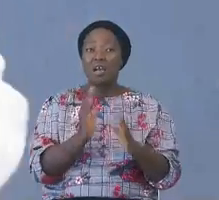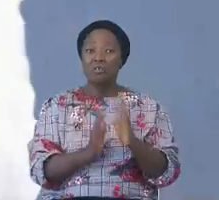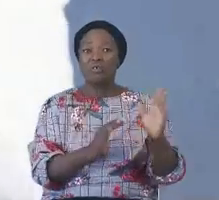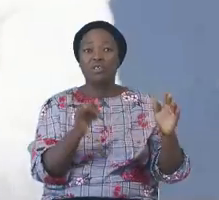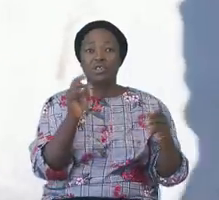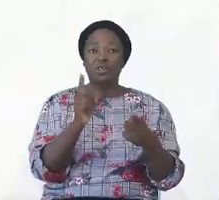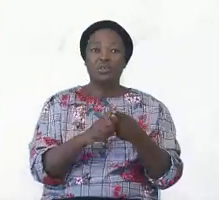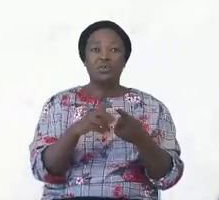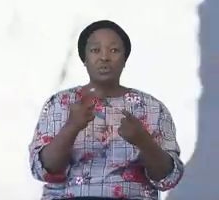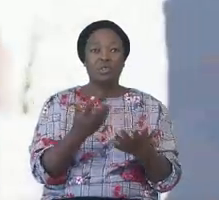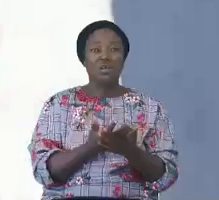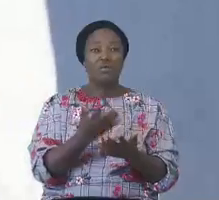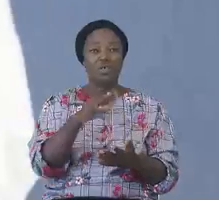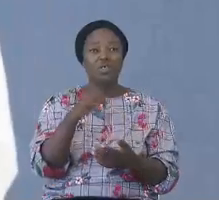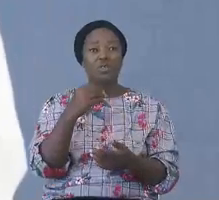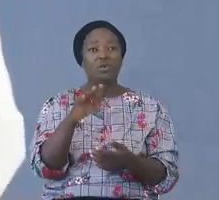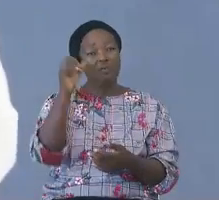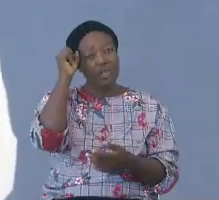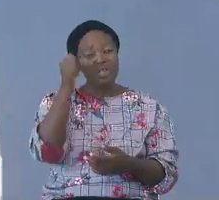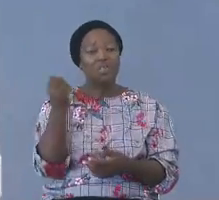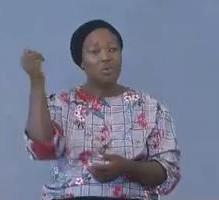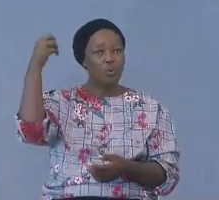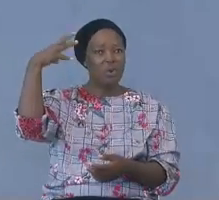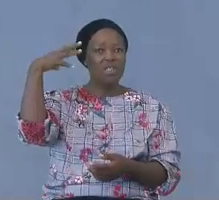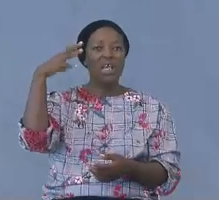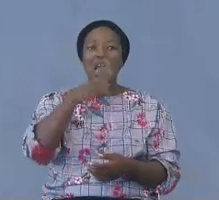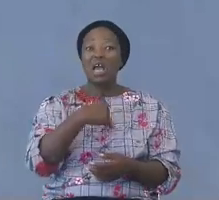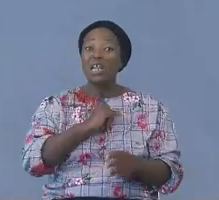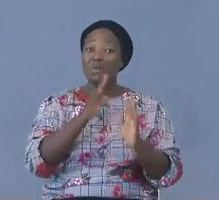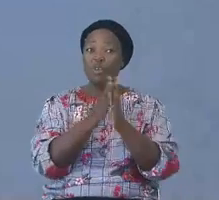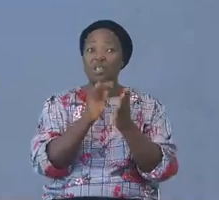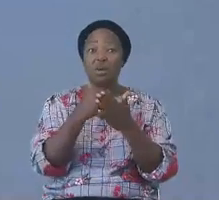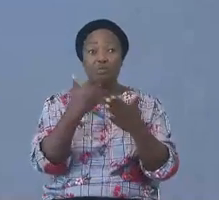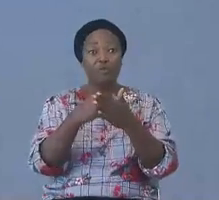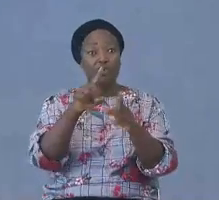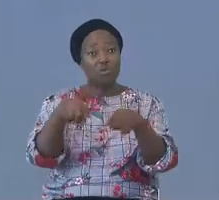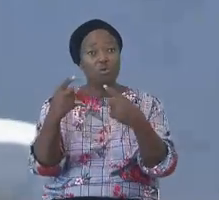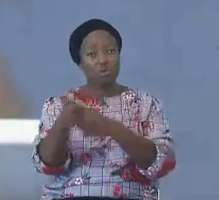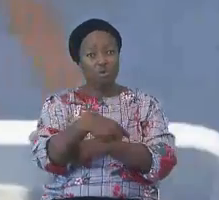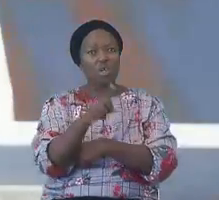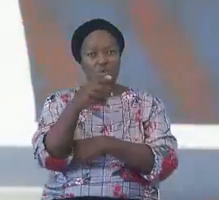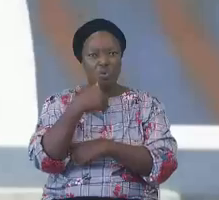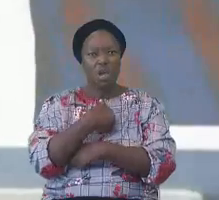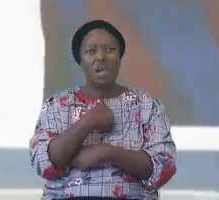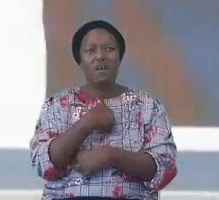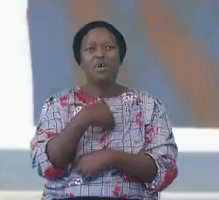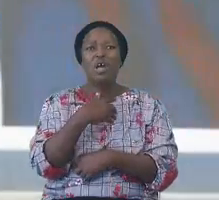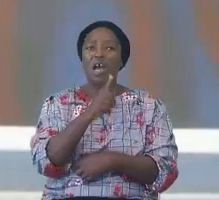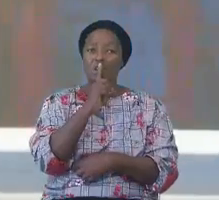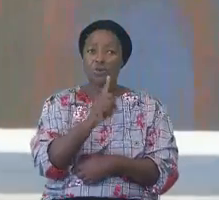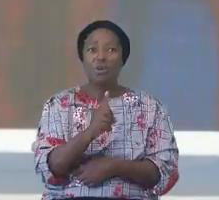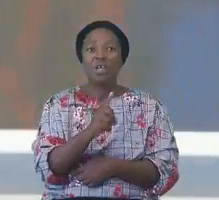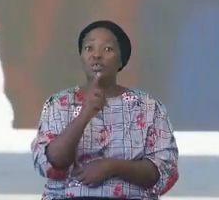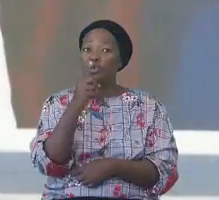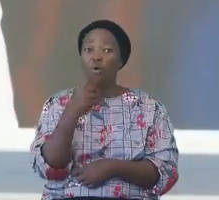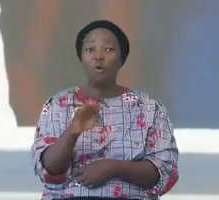sang, la rémission, le pardon des péchés, selon la richesse de sa grâce. Et